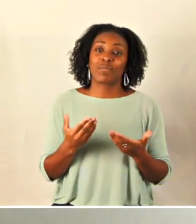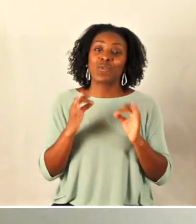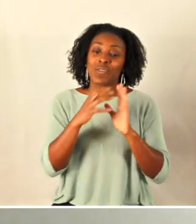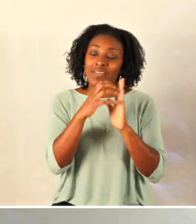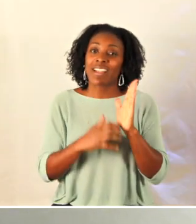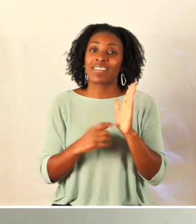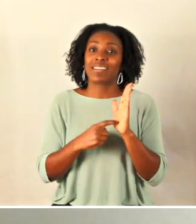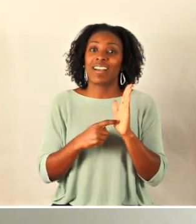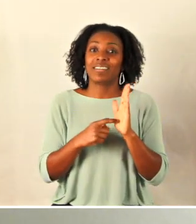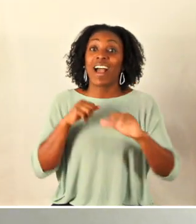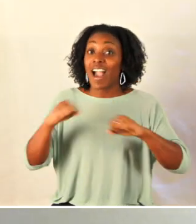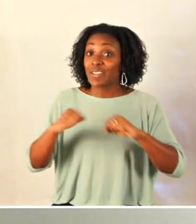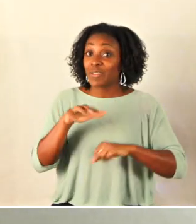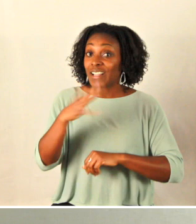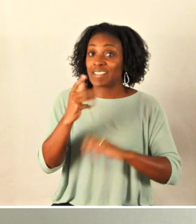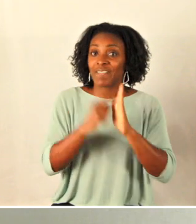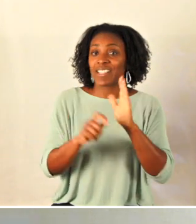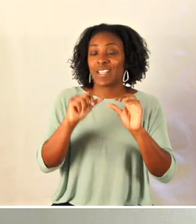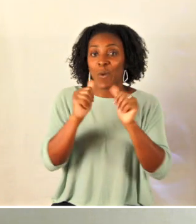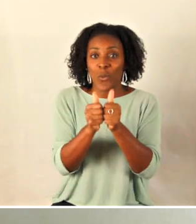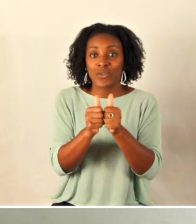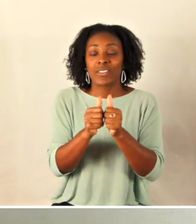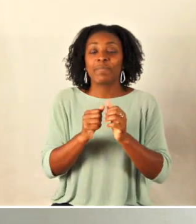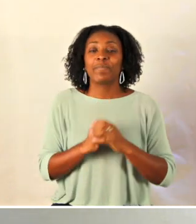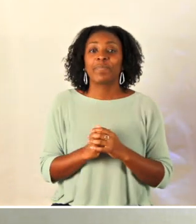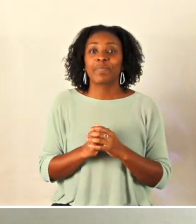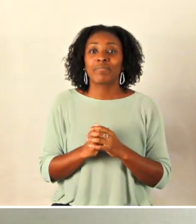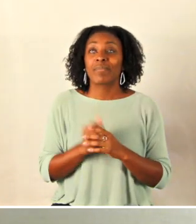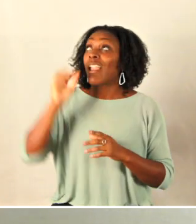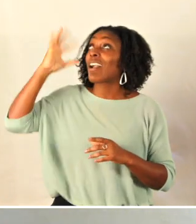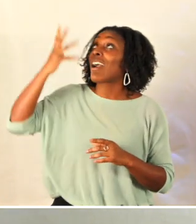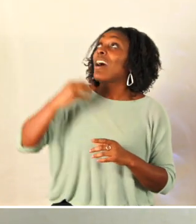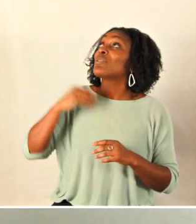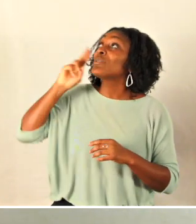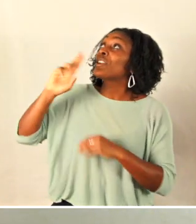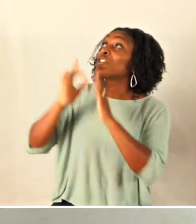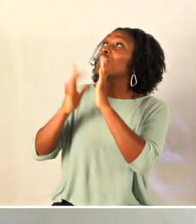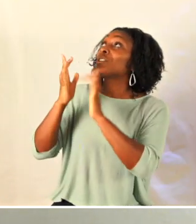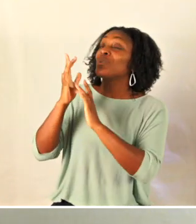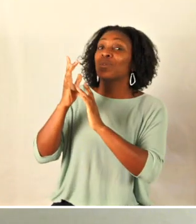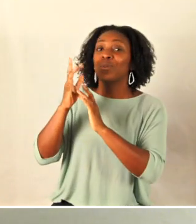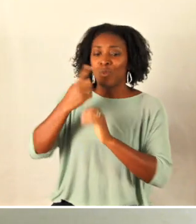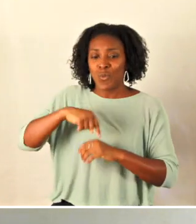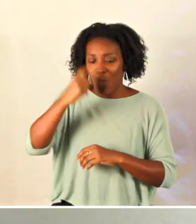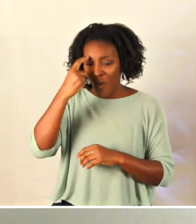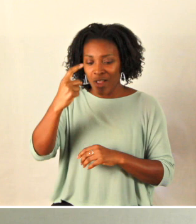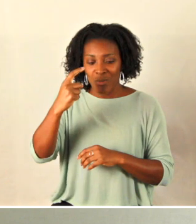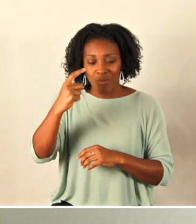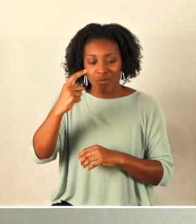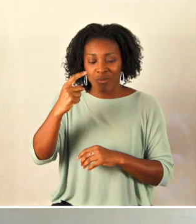texte-là, Acte 15, verset 11. C'est par la grâce du Seigneur Jésus que nous croyons être sauvés de la même manière